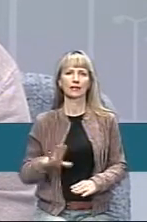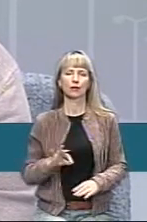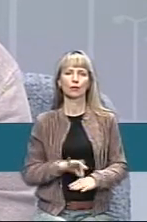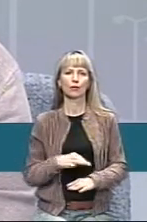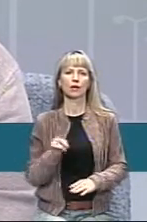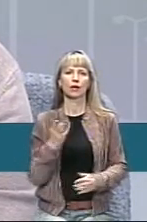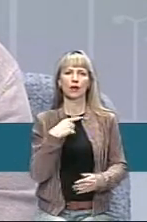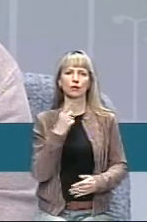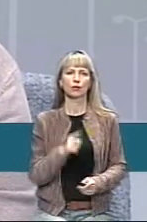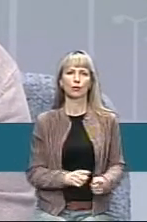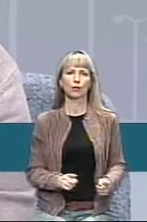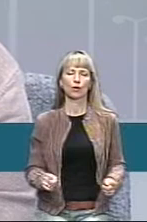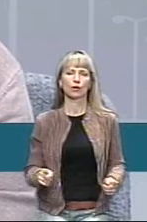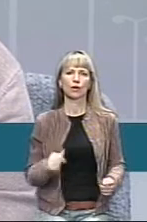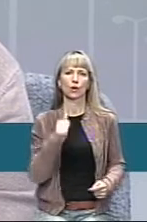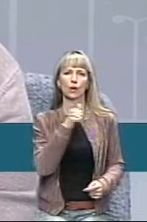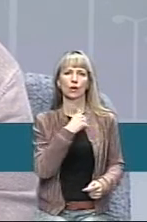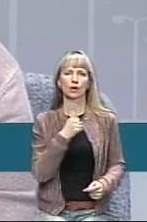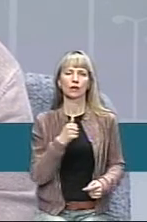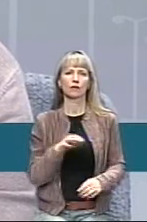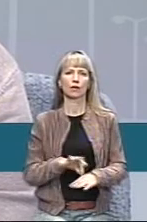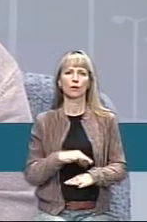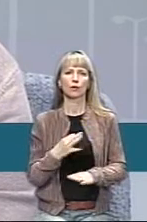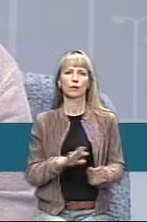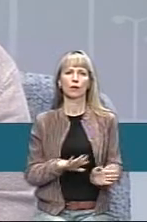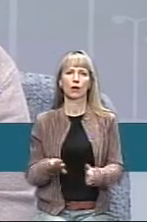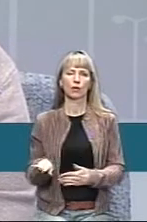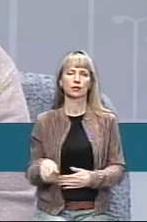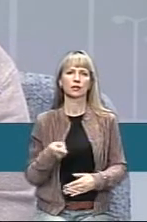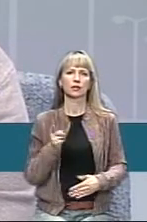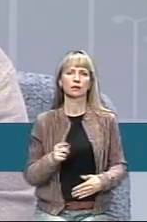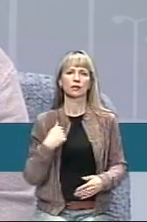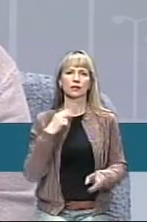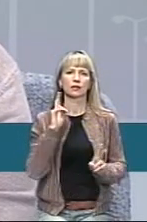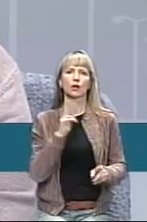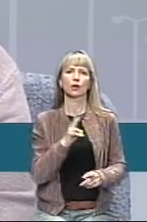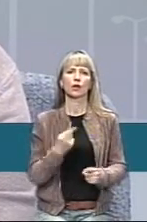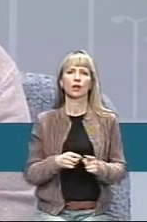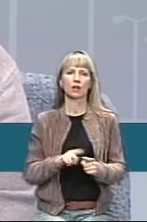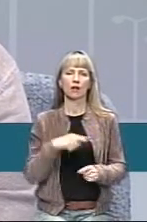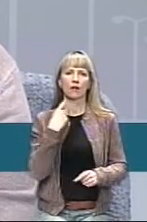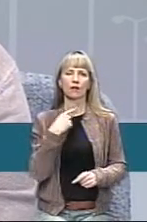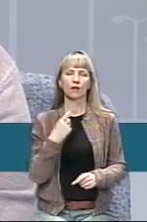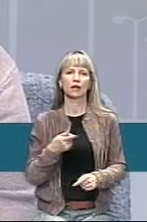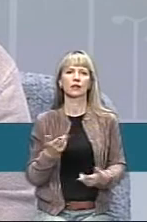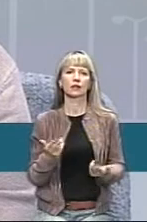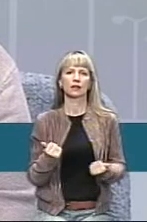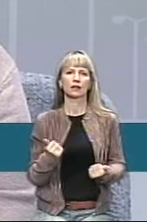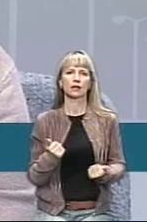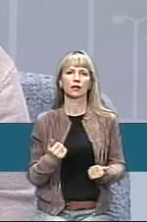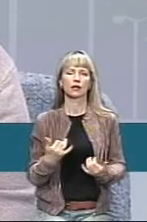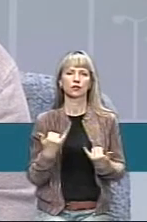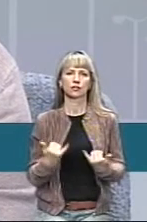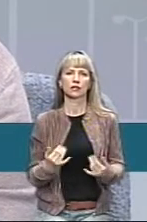який кажуть, що протягом років біль минає. Насправді, ну, я не знаю, хто це каже, але, звісно, зараз просто